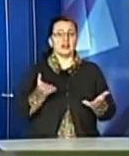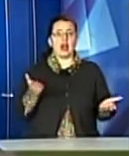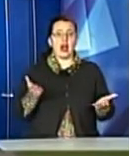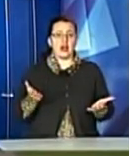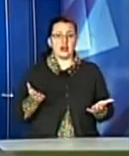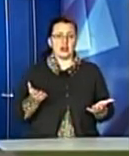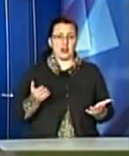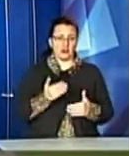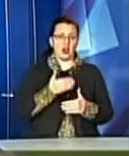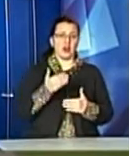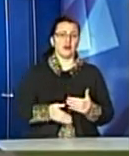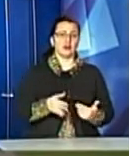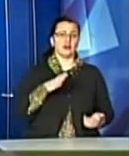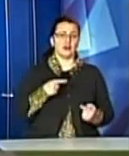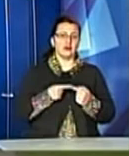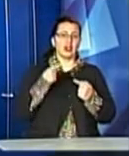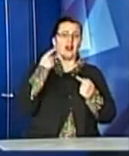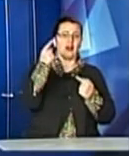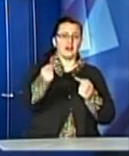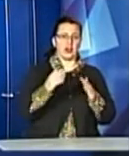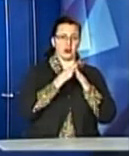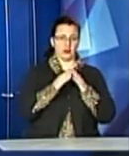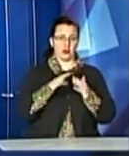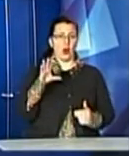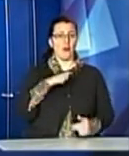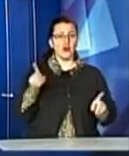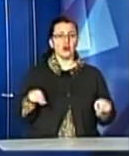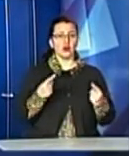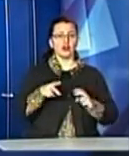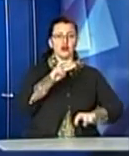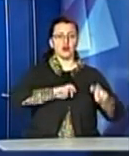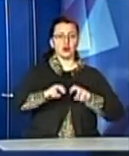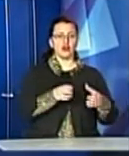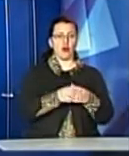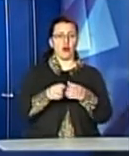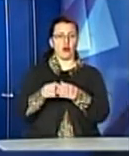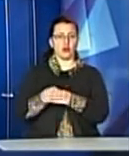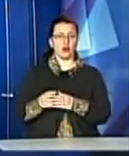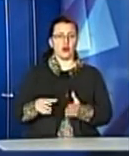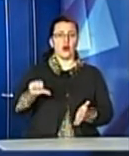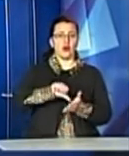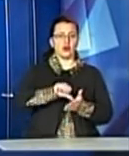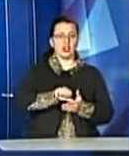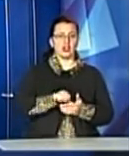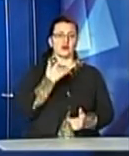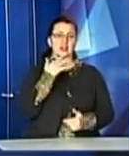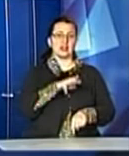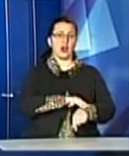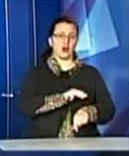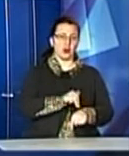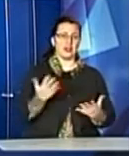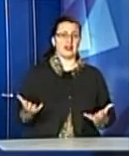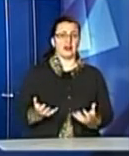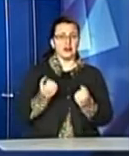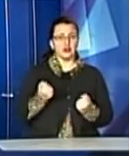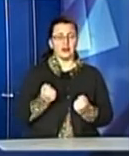було запізно, він вже далеко побіг. Було організовано пошукові групи в складі працівників Національної поліції,